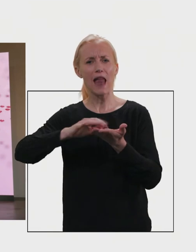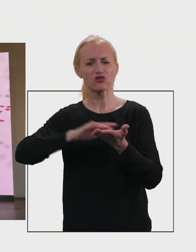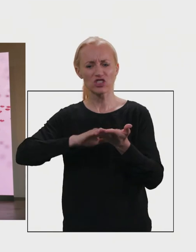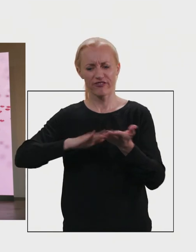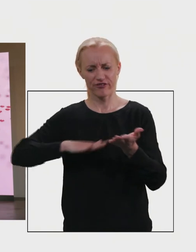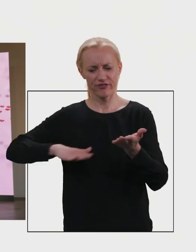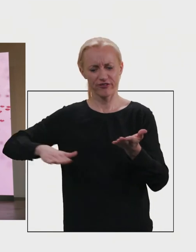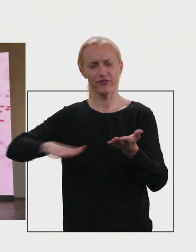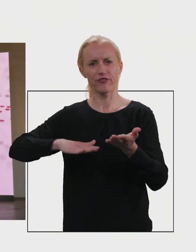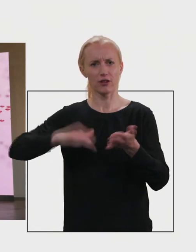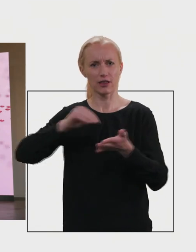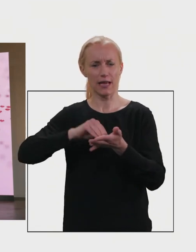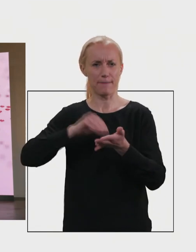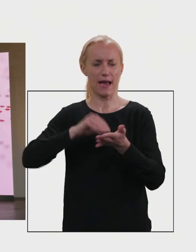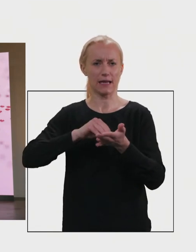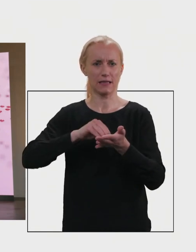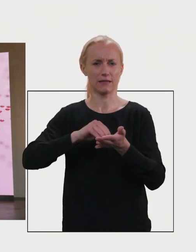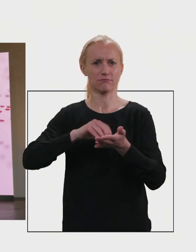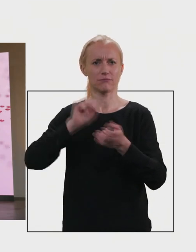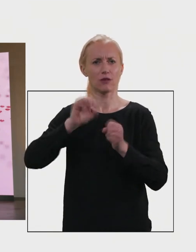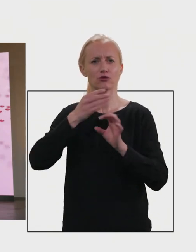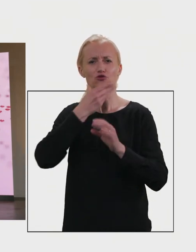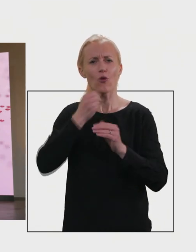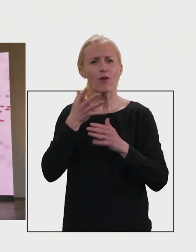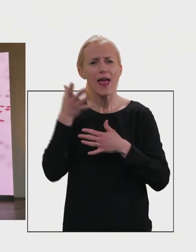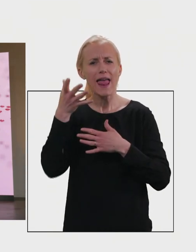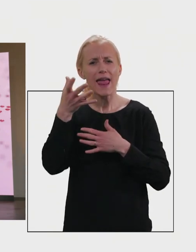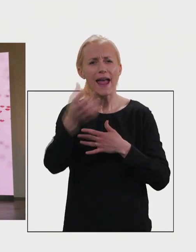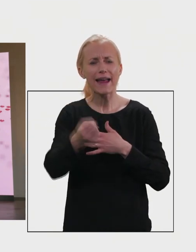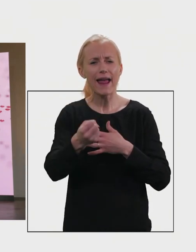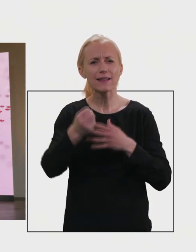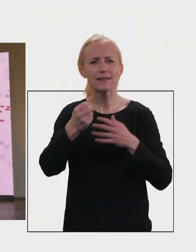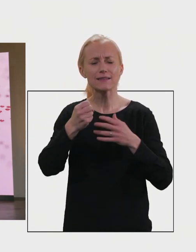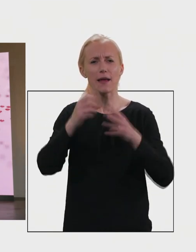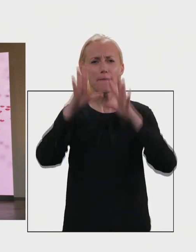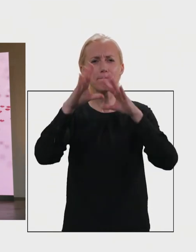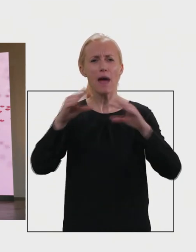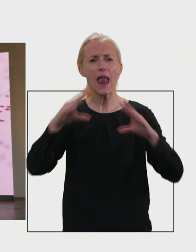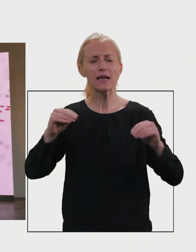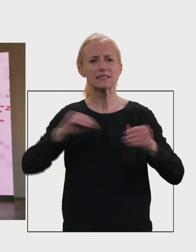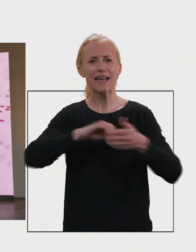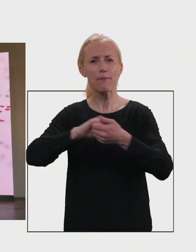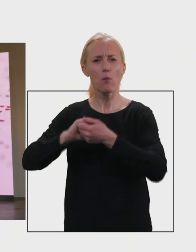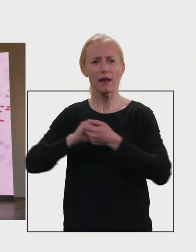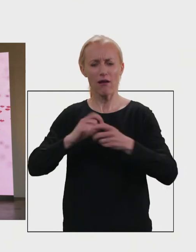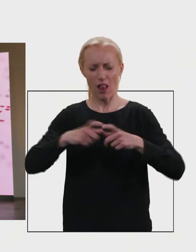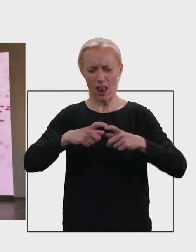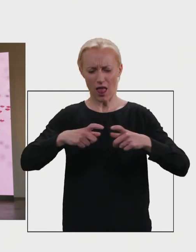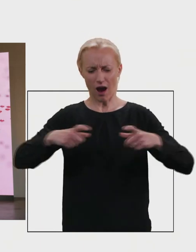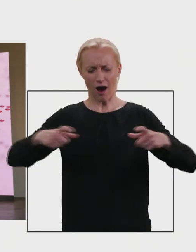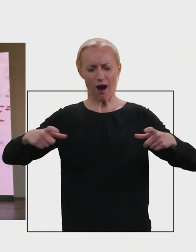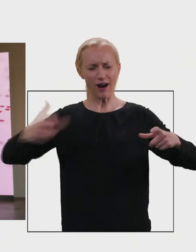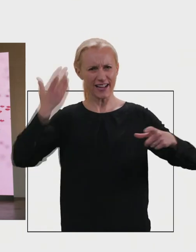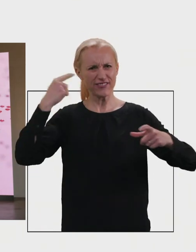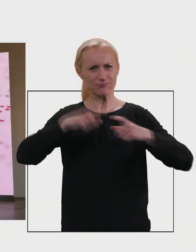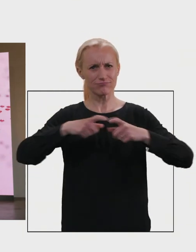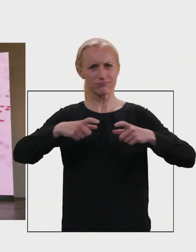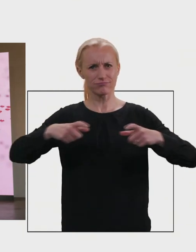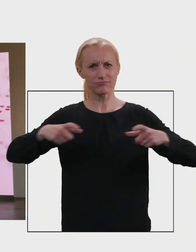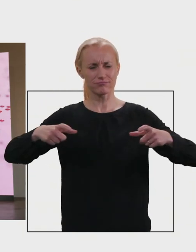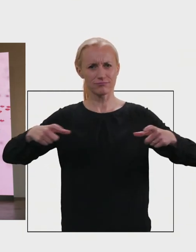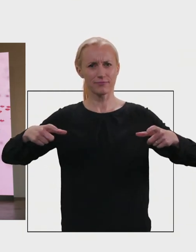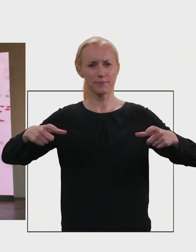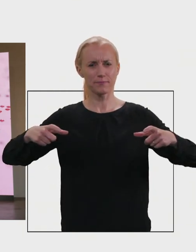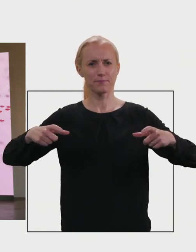bezeichnet. Und man kann eben ganz schön erkennen, dass der Palast der Republik sehr lang gezogen war, dass es